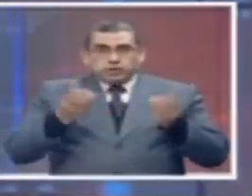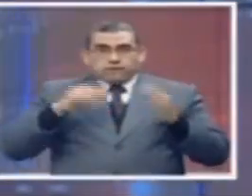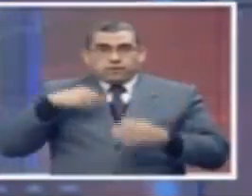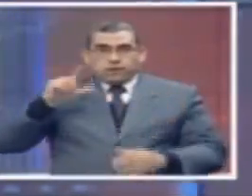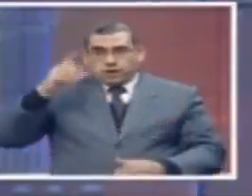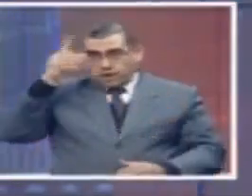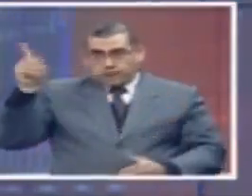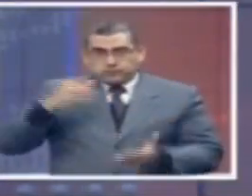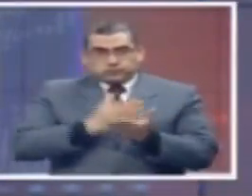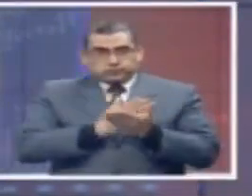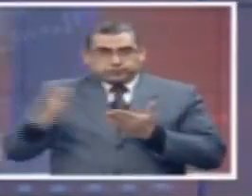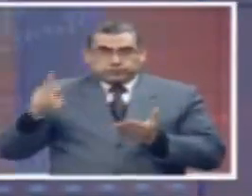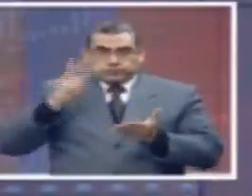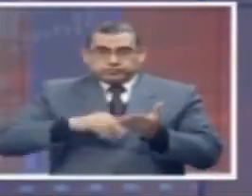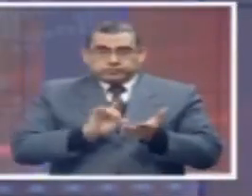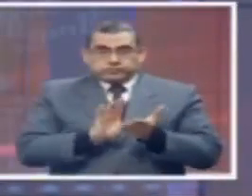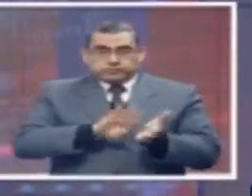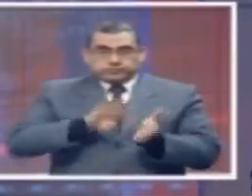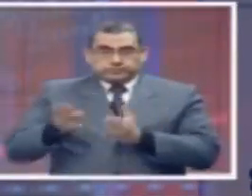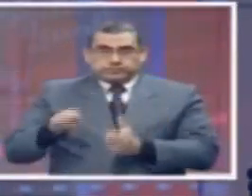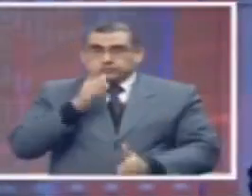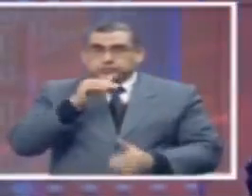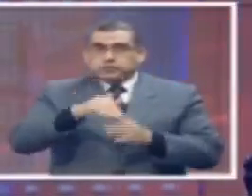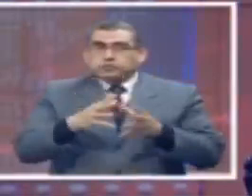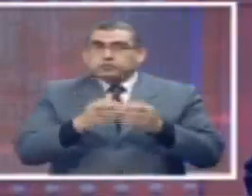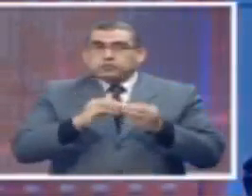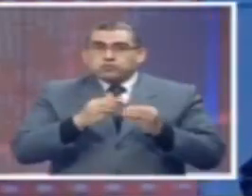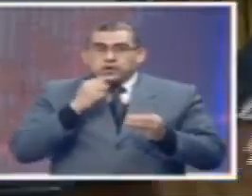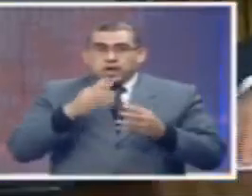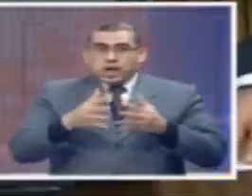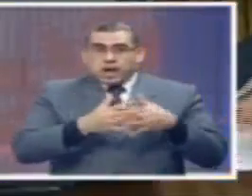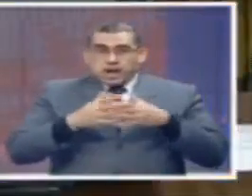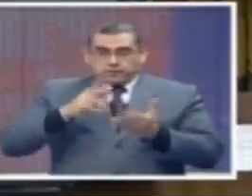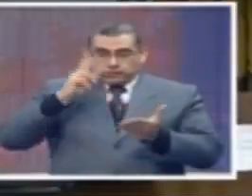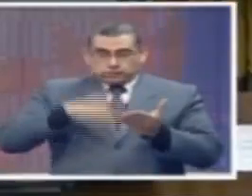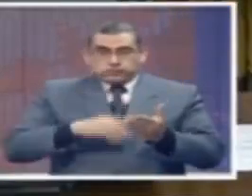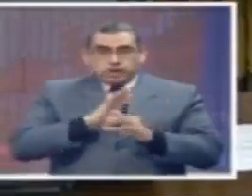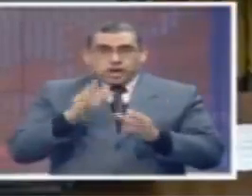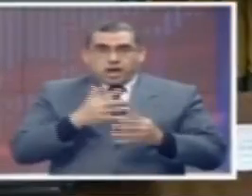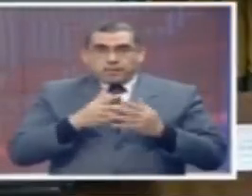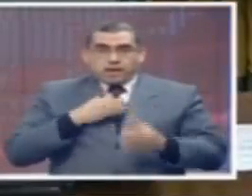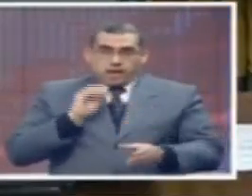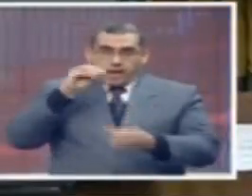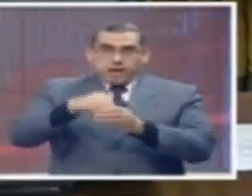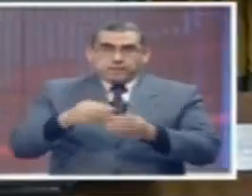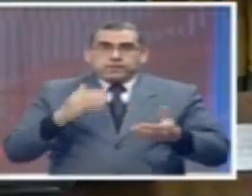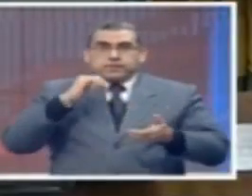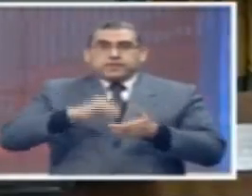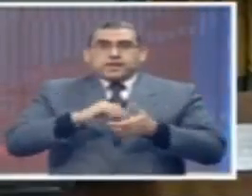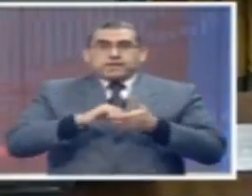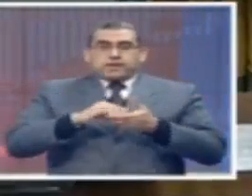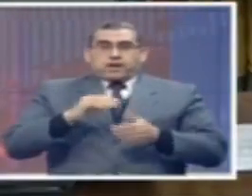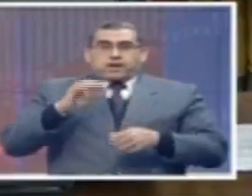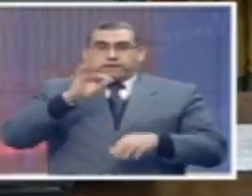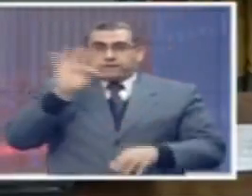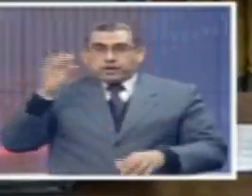قرارات اتخذها سلفه دونالد ترامب، من بينها مرسوم يعيد الولايات المتحدة إلى اتفاق